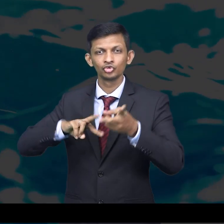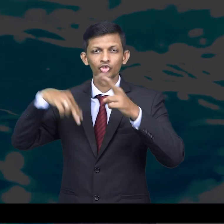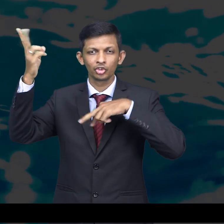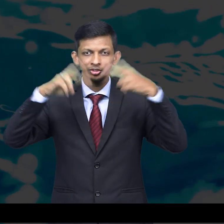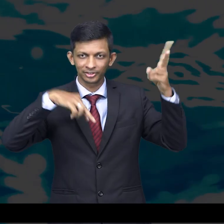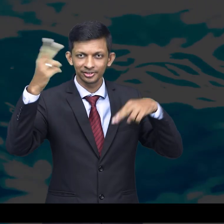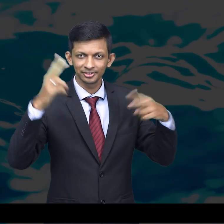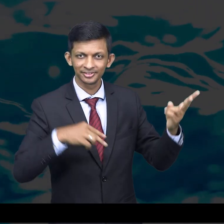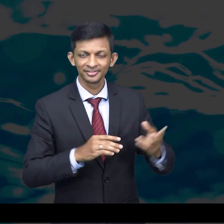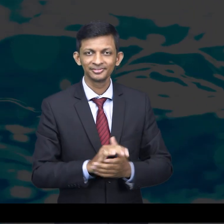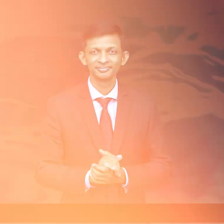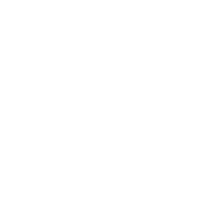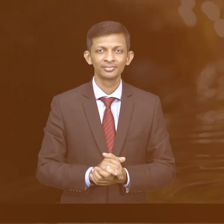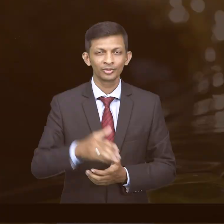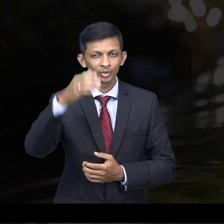परिवहन।